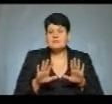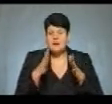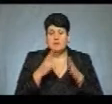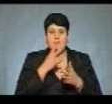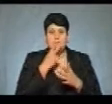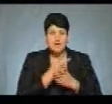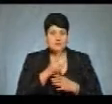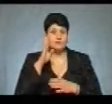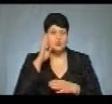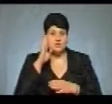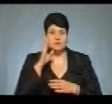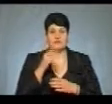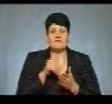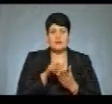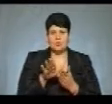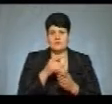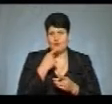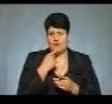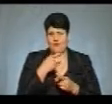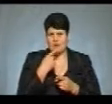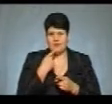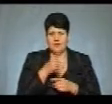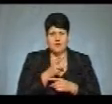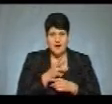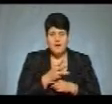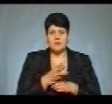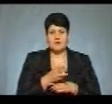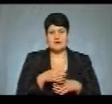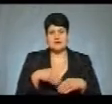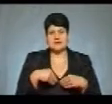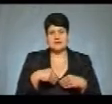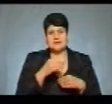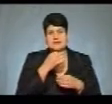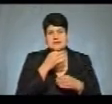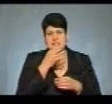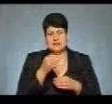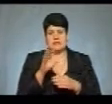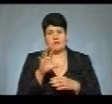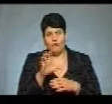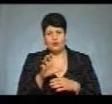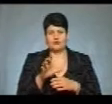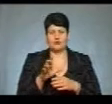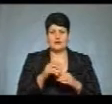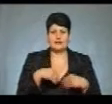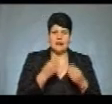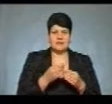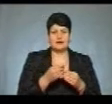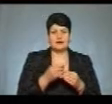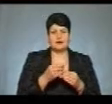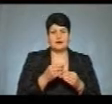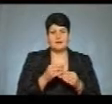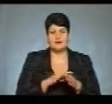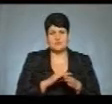бачив Едуард. Чоловік відмовився дати коментар на камеру, надати своє фото і назвати прізвище. Погодився прокоментувати